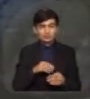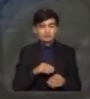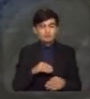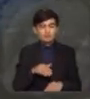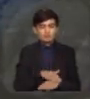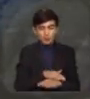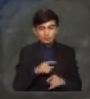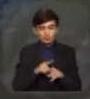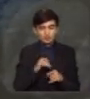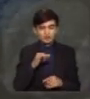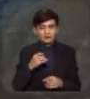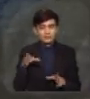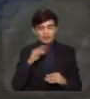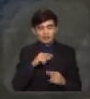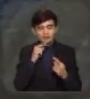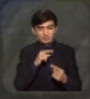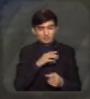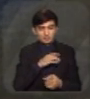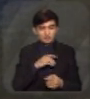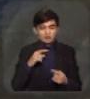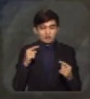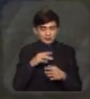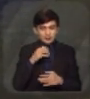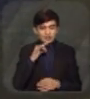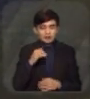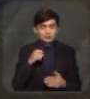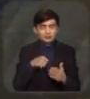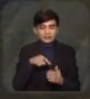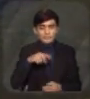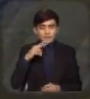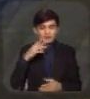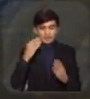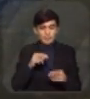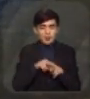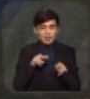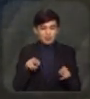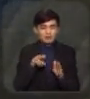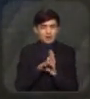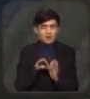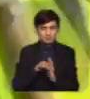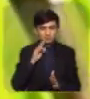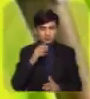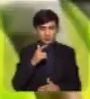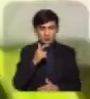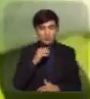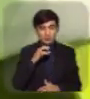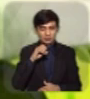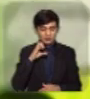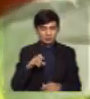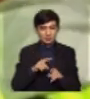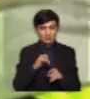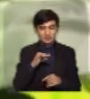этим не согласны. Уже в эту пятницу за документ будет голосовать парламент. Оппозиции и профсоюзы обвиняют власти в